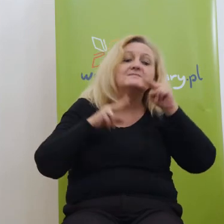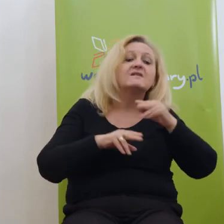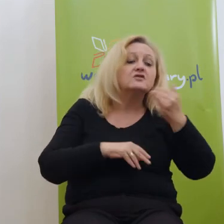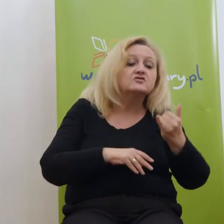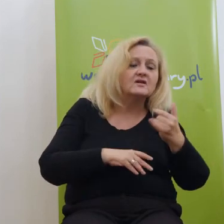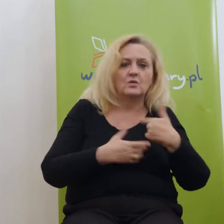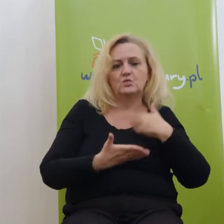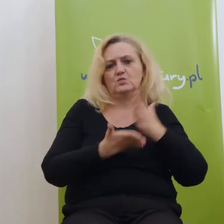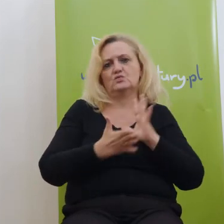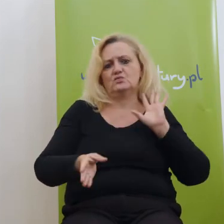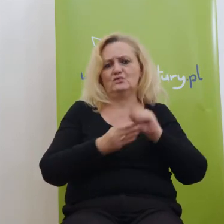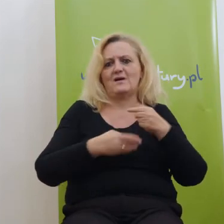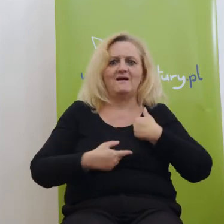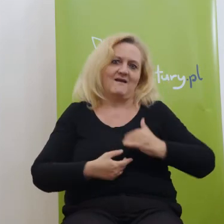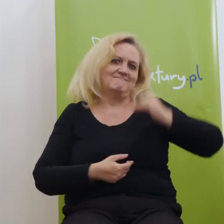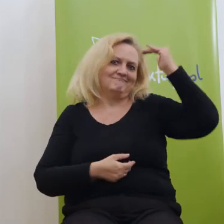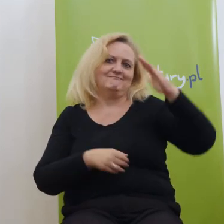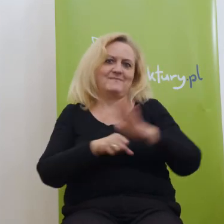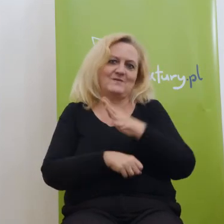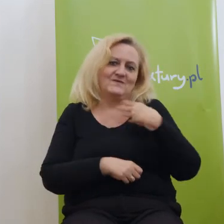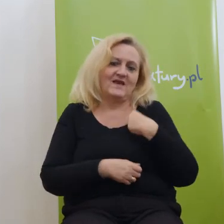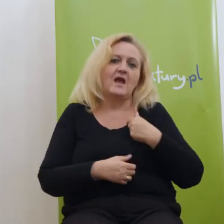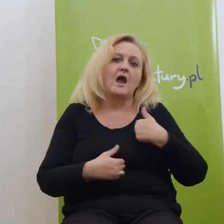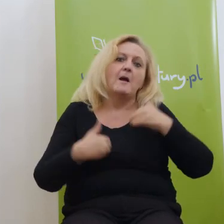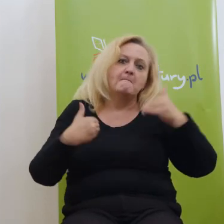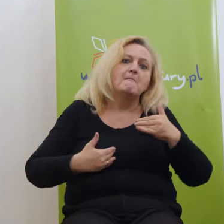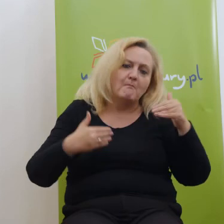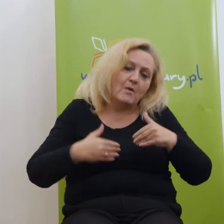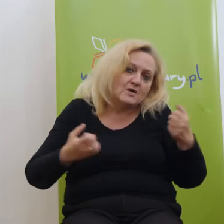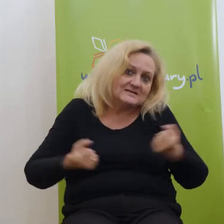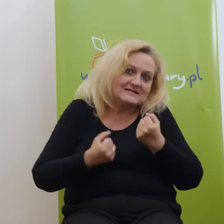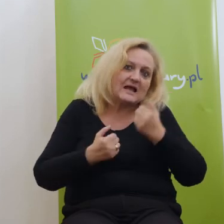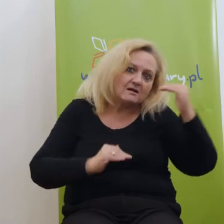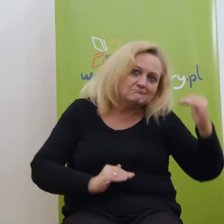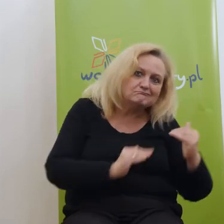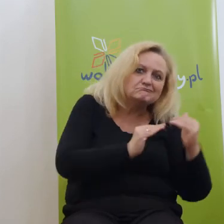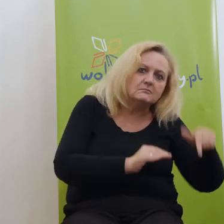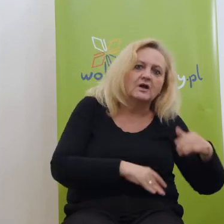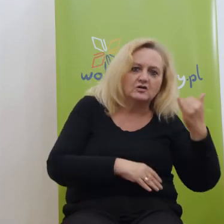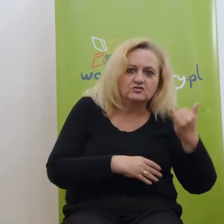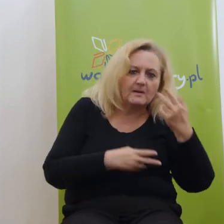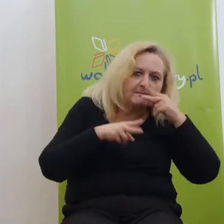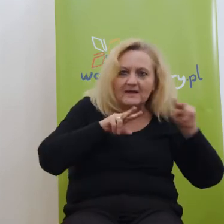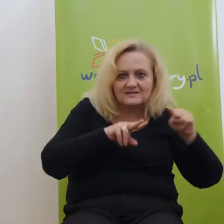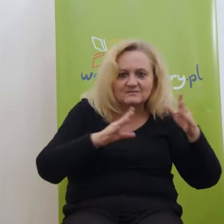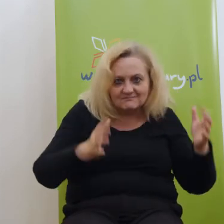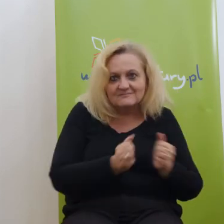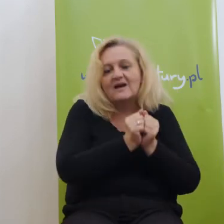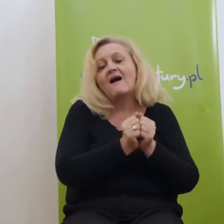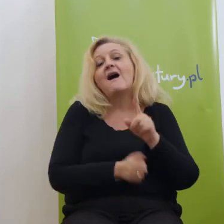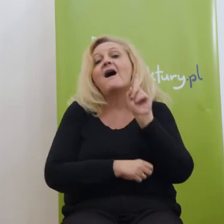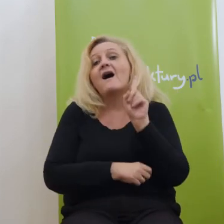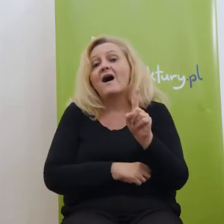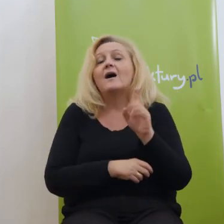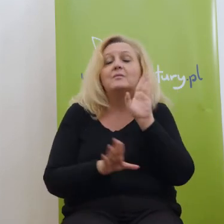już dzieckiem od wielu lat. Mogę się tylko starać gdzieś tam tą perspektywę osiągnąć, ale